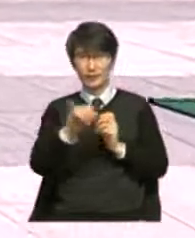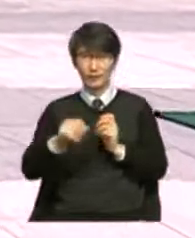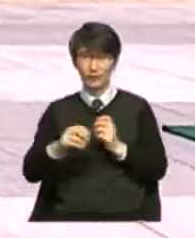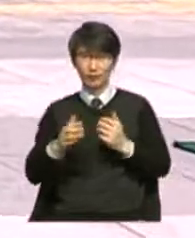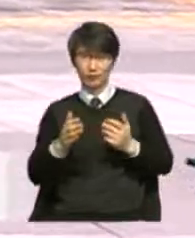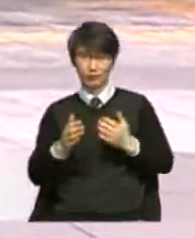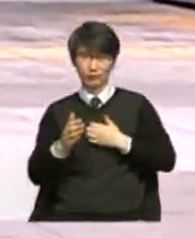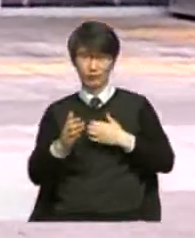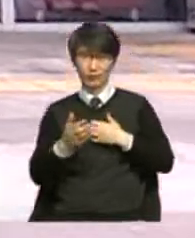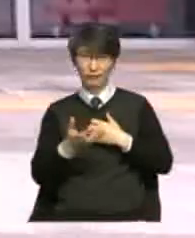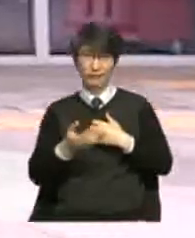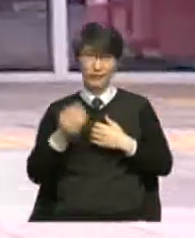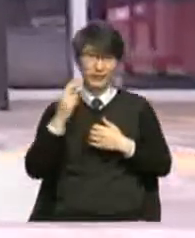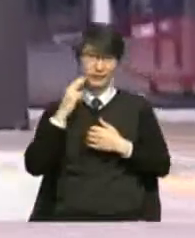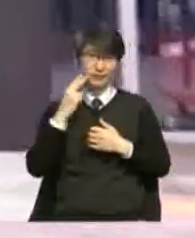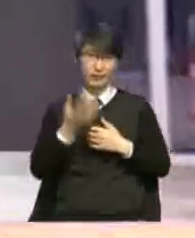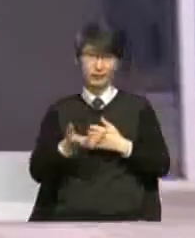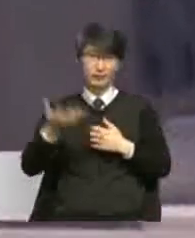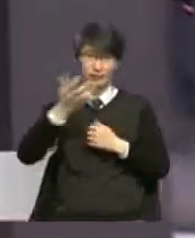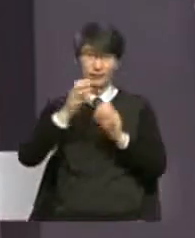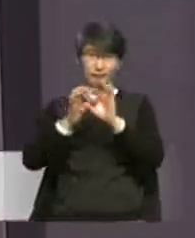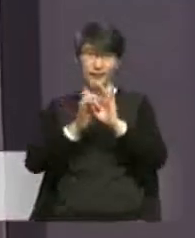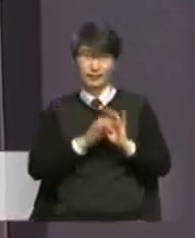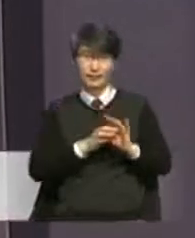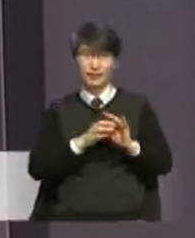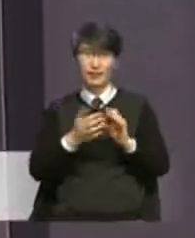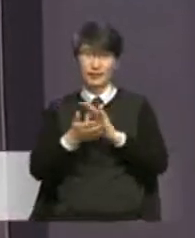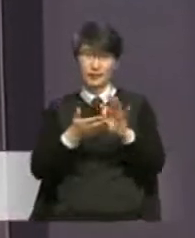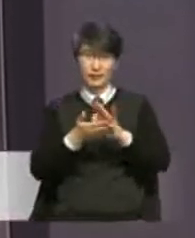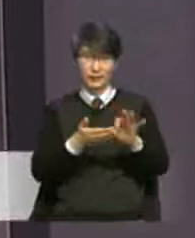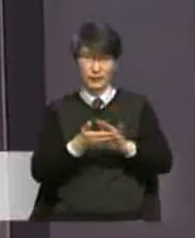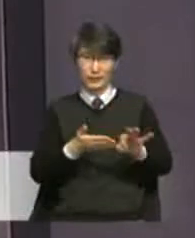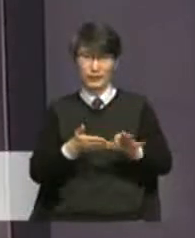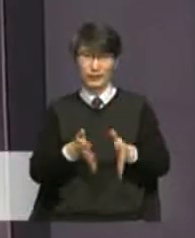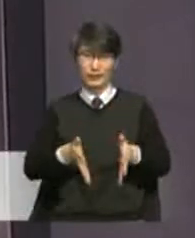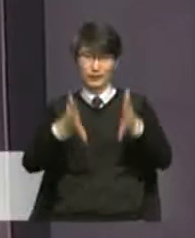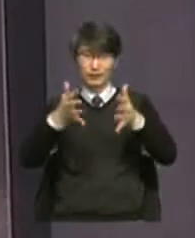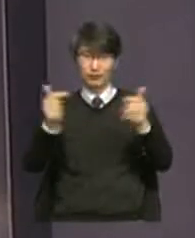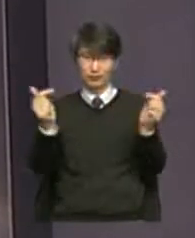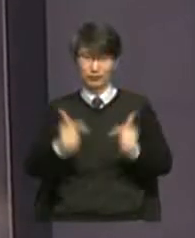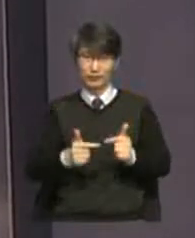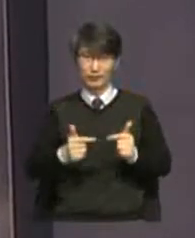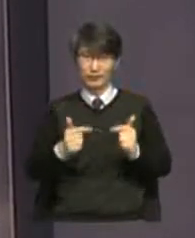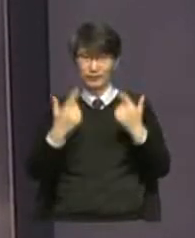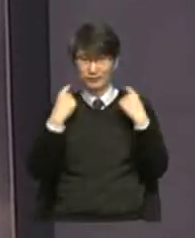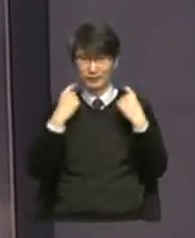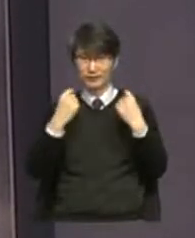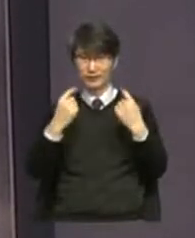위기 경보가 심각 단계로 격상되면서 다중 이용시설의 운영 중단과 축소는